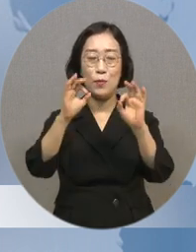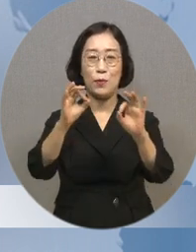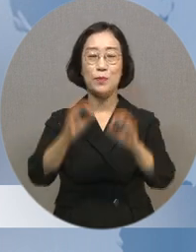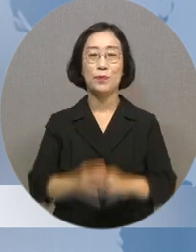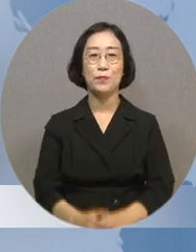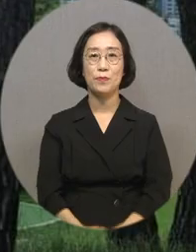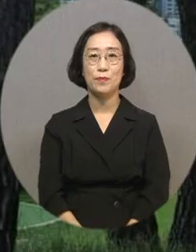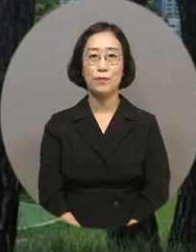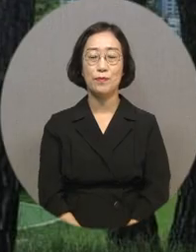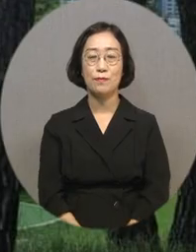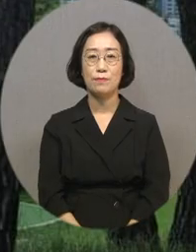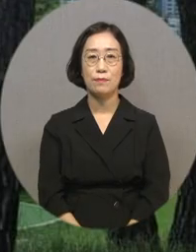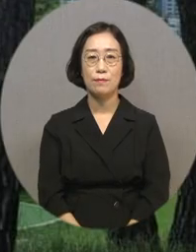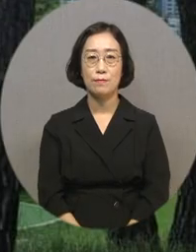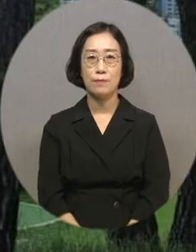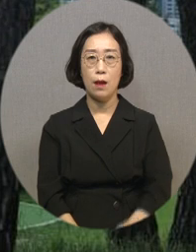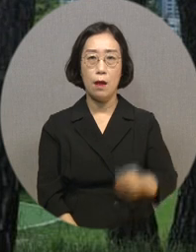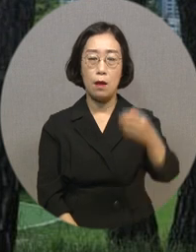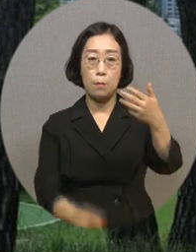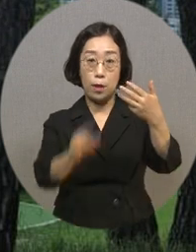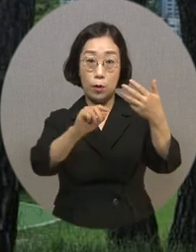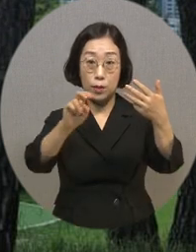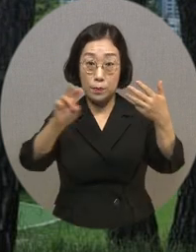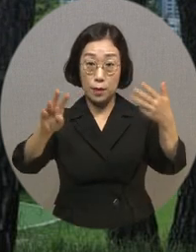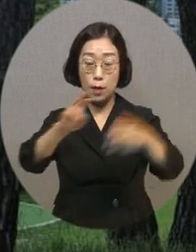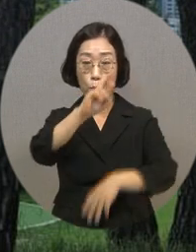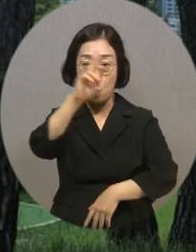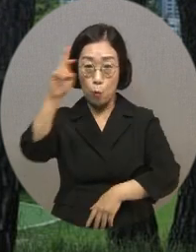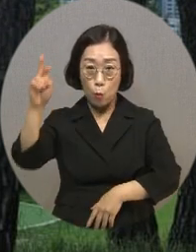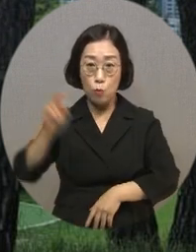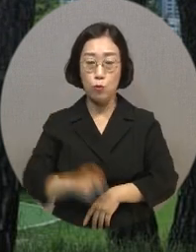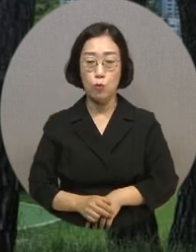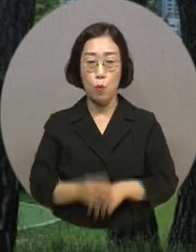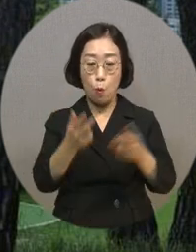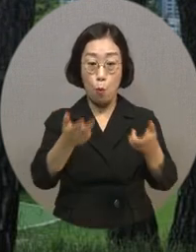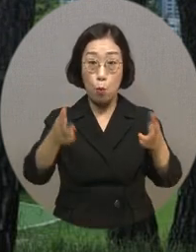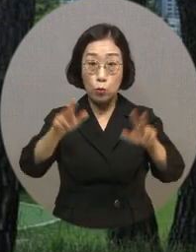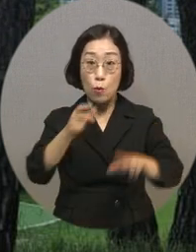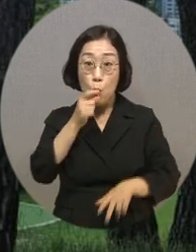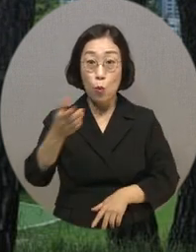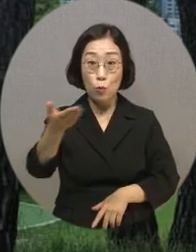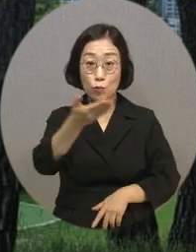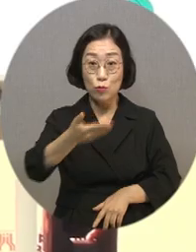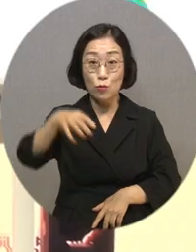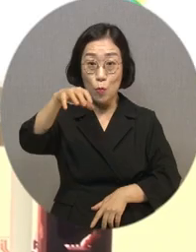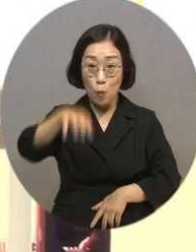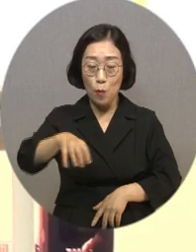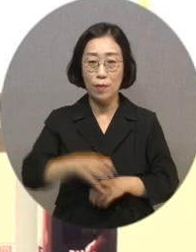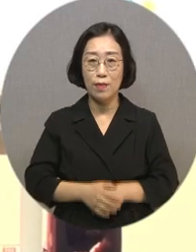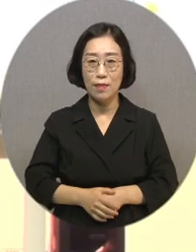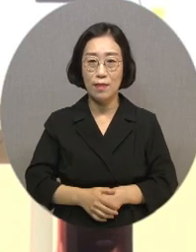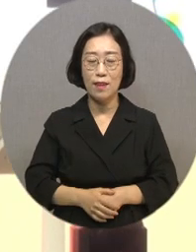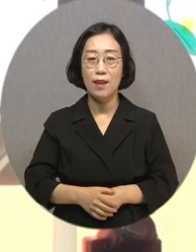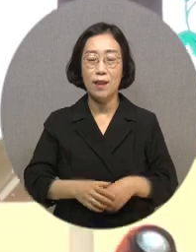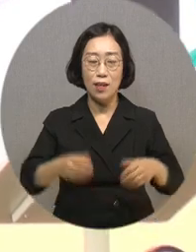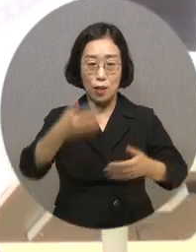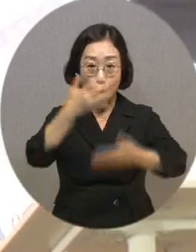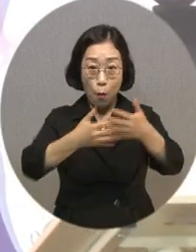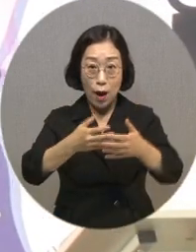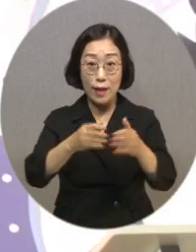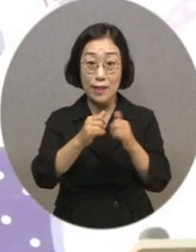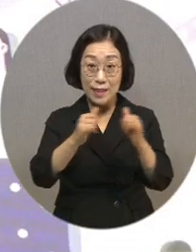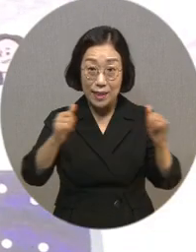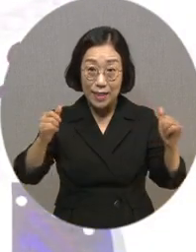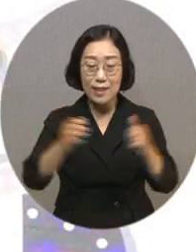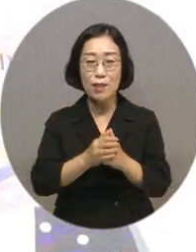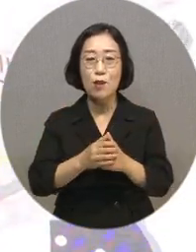소개해드립니다. 지난 24일 오후 양주시 옥정호수공원 야외 무대입니다. 사단법인 한국영화인총연합회 주최